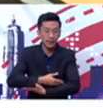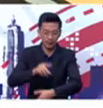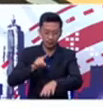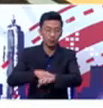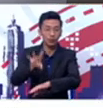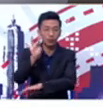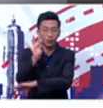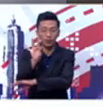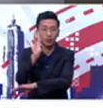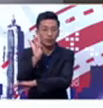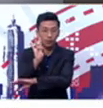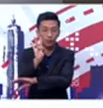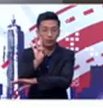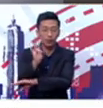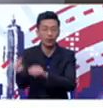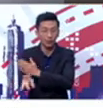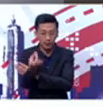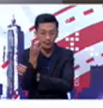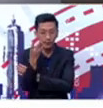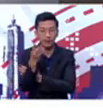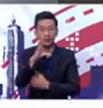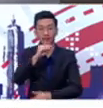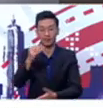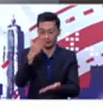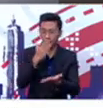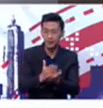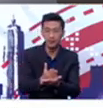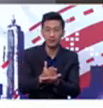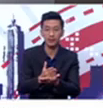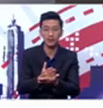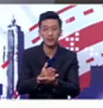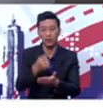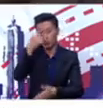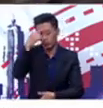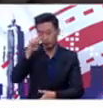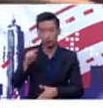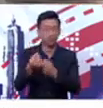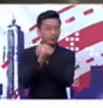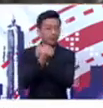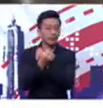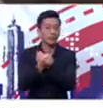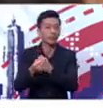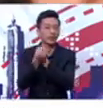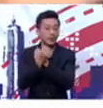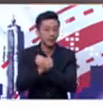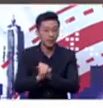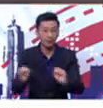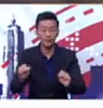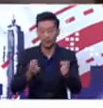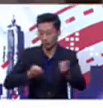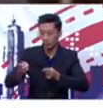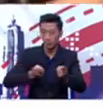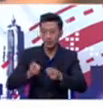Ibu mangsa berhenti sekejap sejurus tiba di tadikah untuk menyelesaikan urusan perniagaan dalam